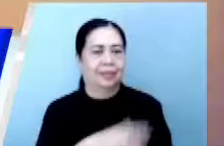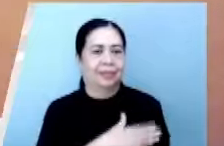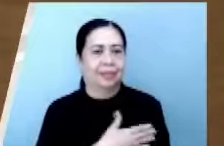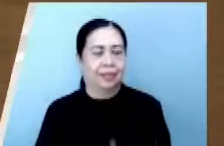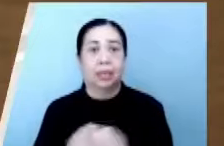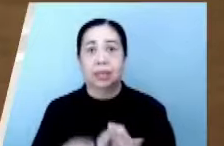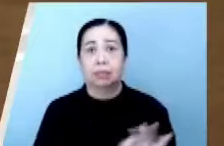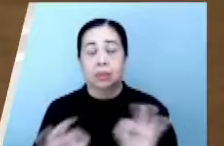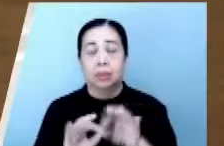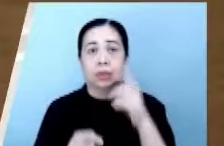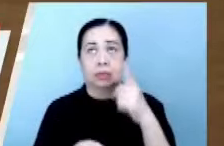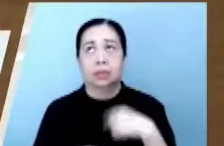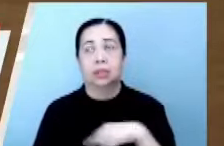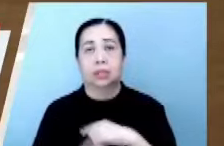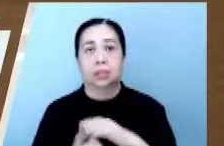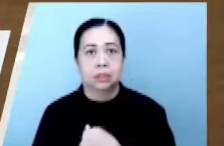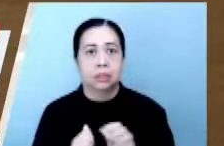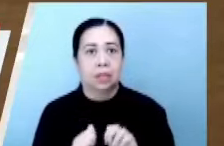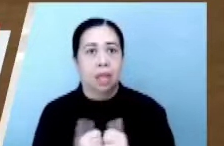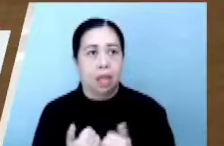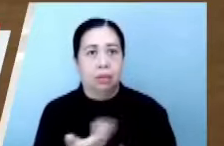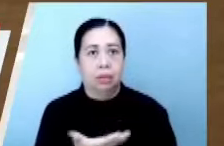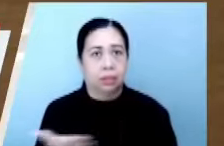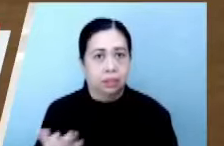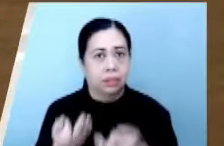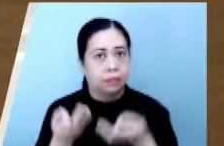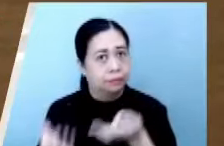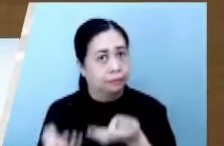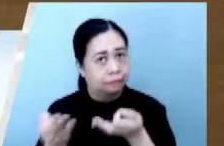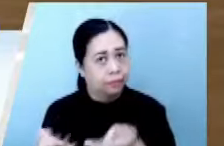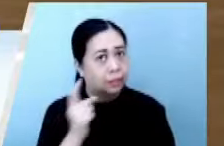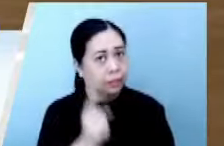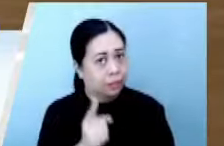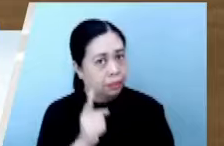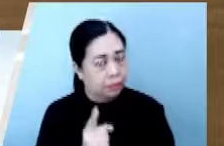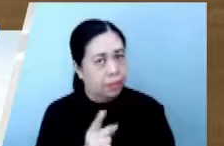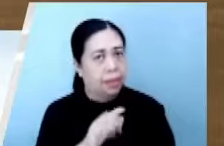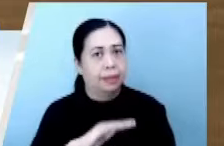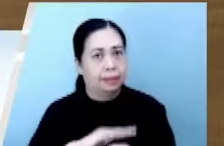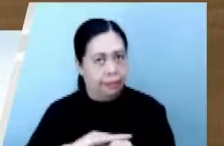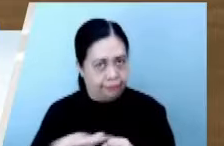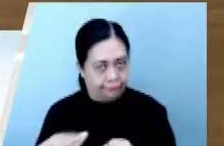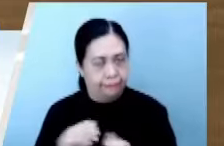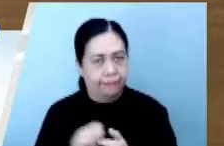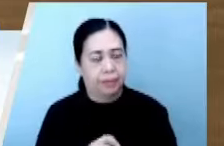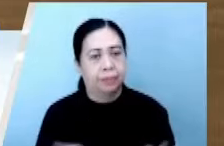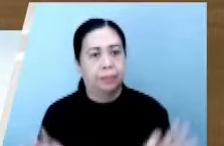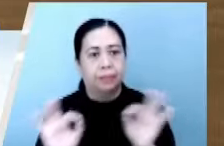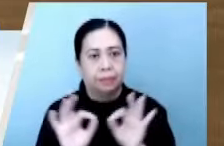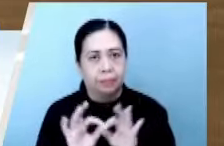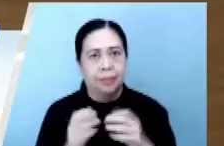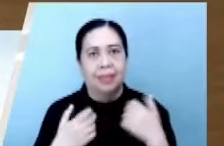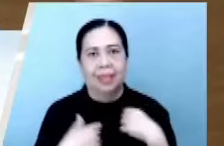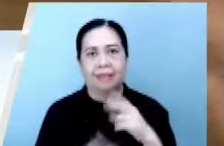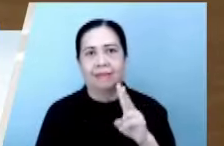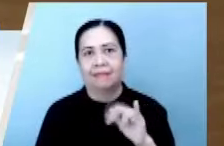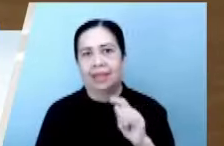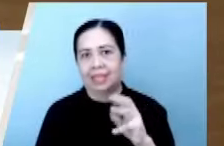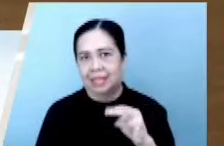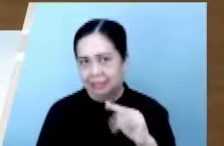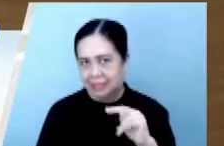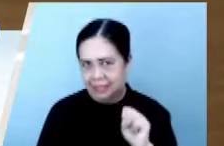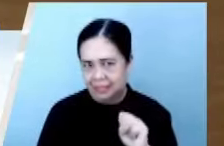siguro yung paano sila pakainin ng tama at sapat. Kailangan talaga may vitamins na kasama yan. Nung bata